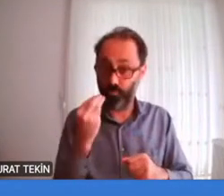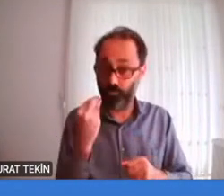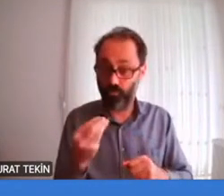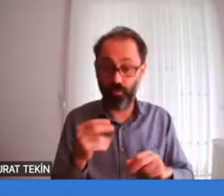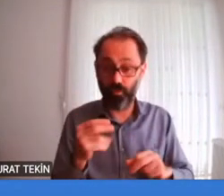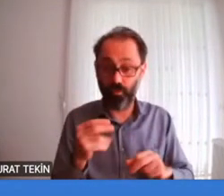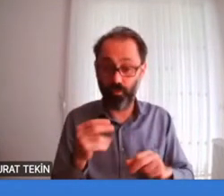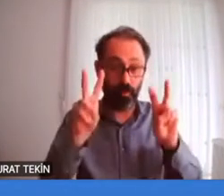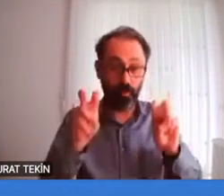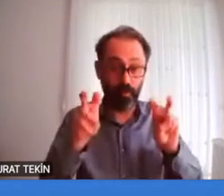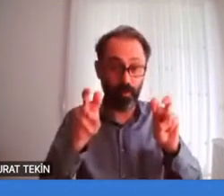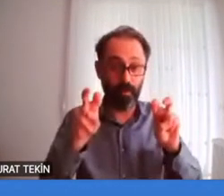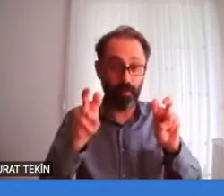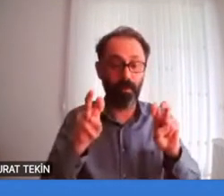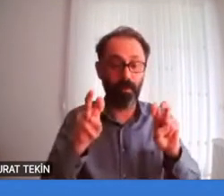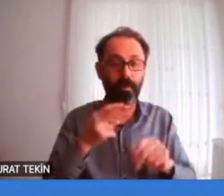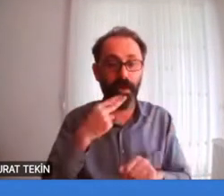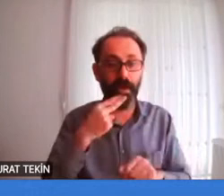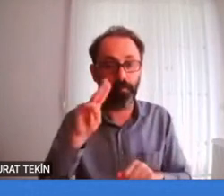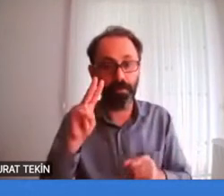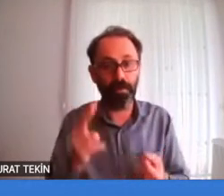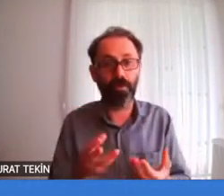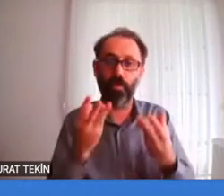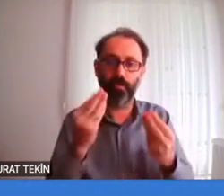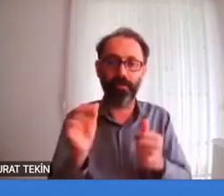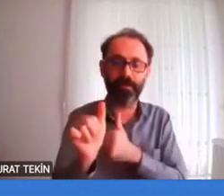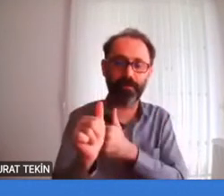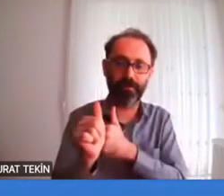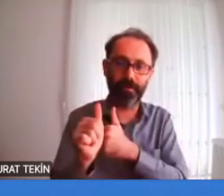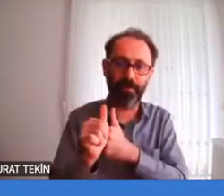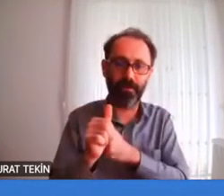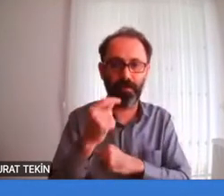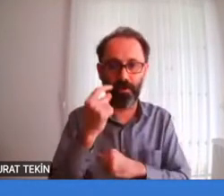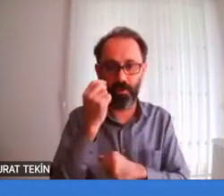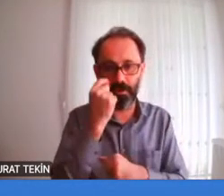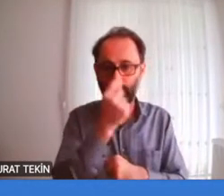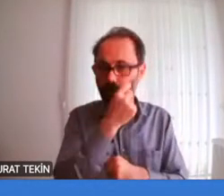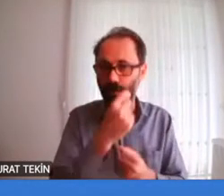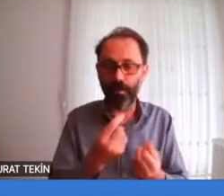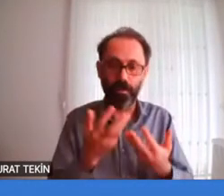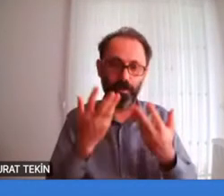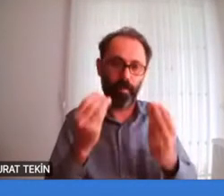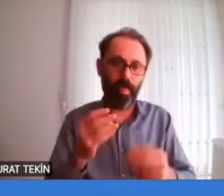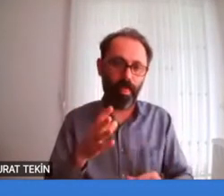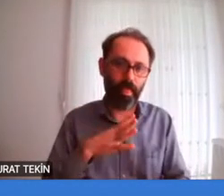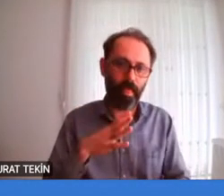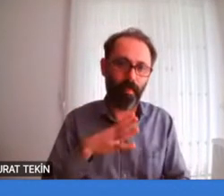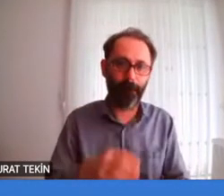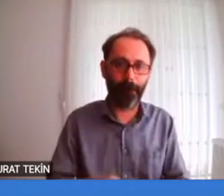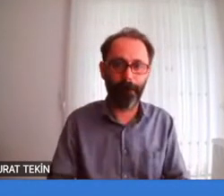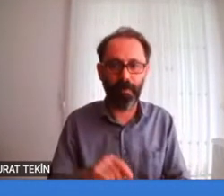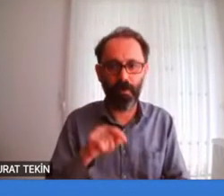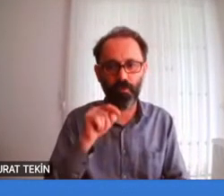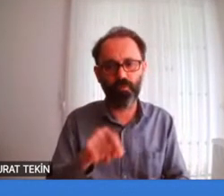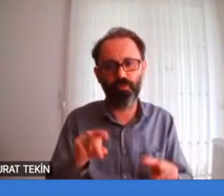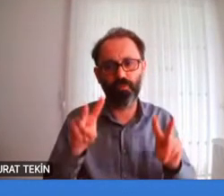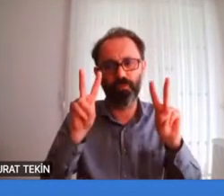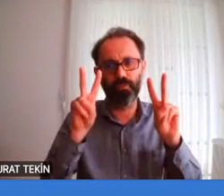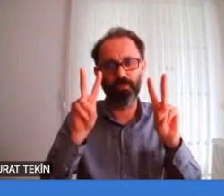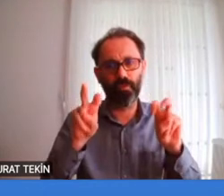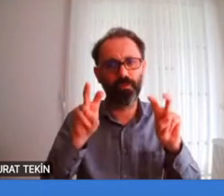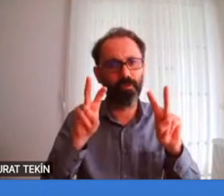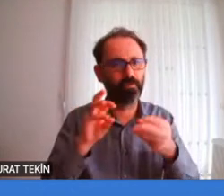bir ablaların olması işimizi kolaylaştırıyor işin gerçeği. Hı hı. Yani çok bu konuda sıkıntı yaşamıyoruz.